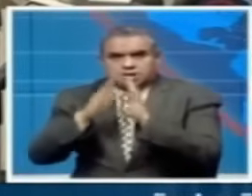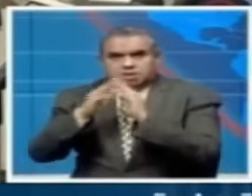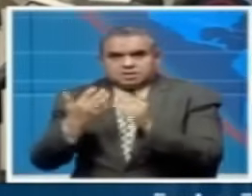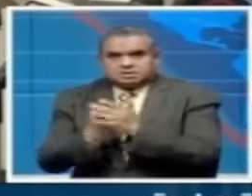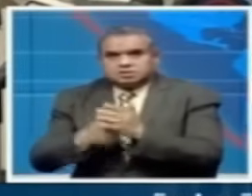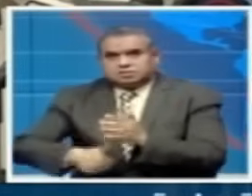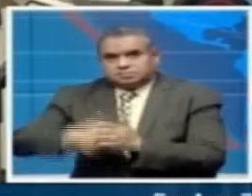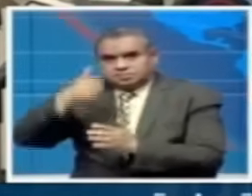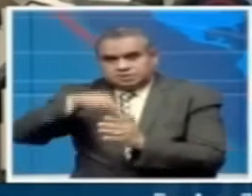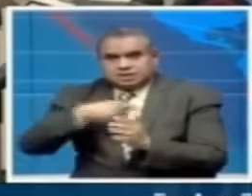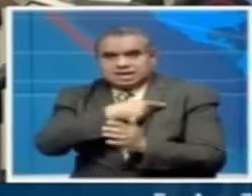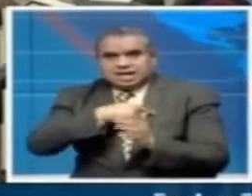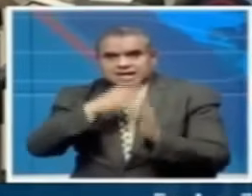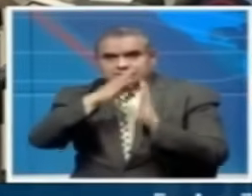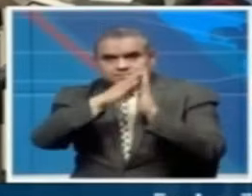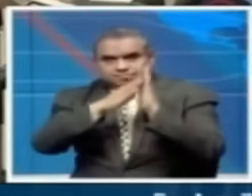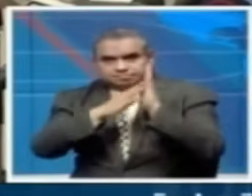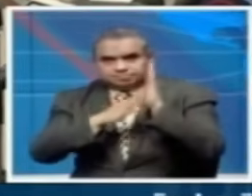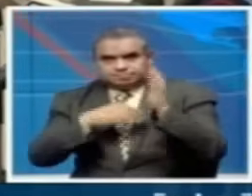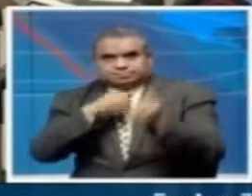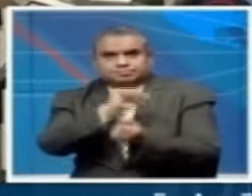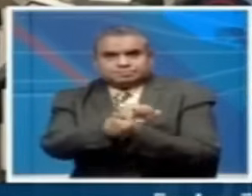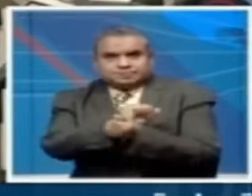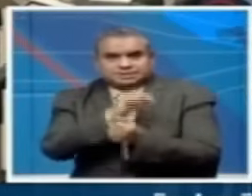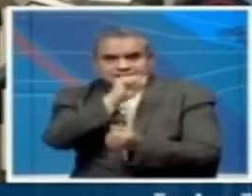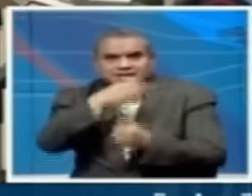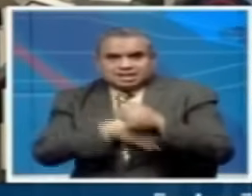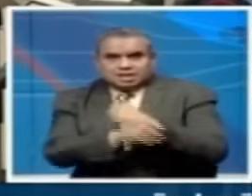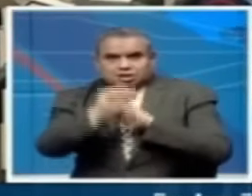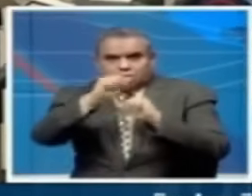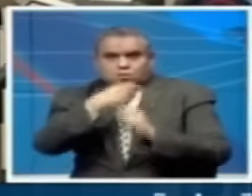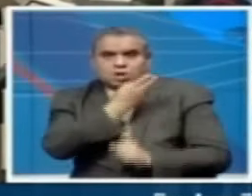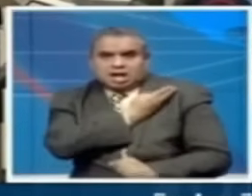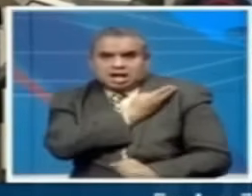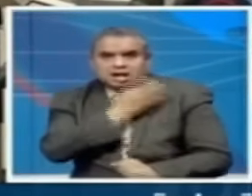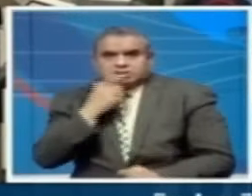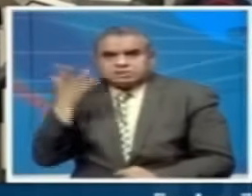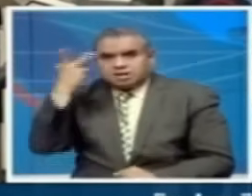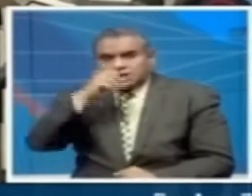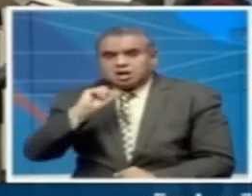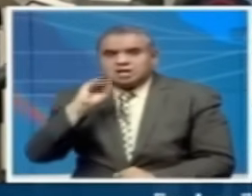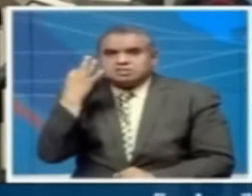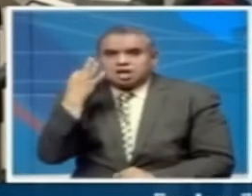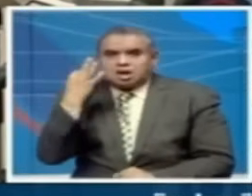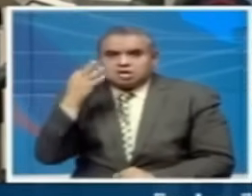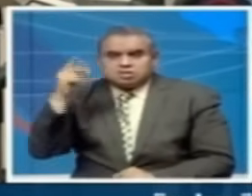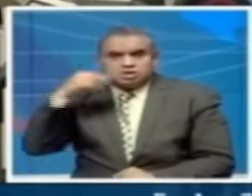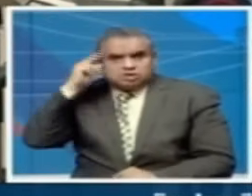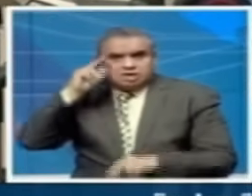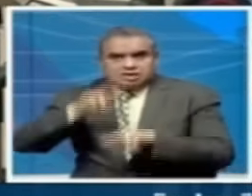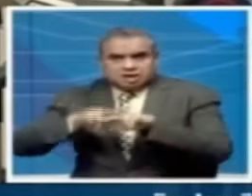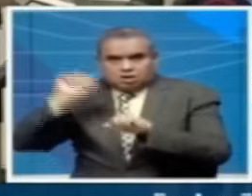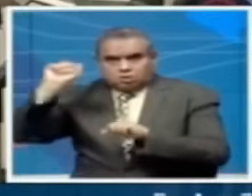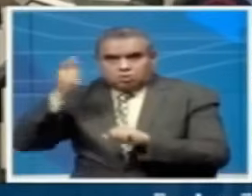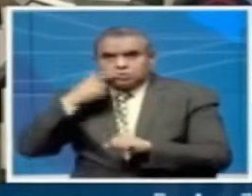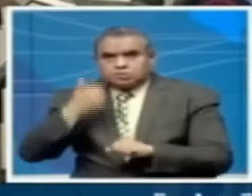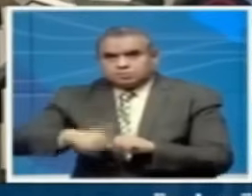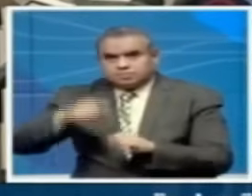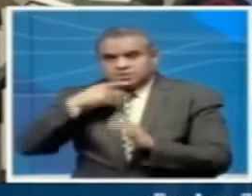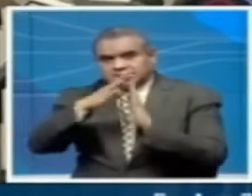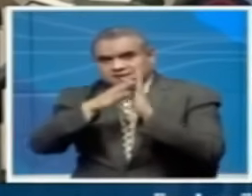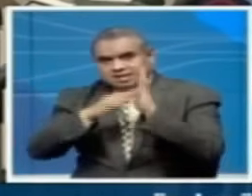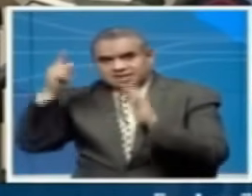أن مصر تسلمت اليوم قائمة المحتجزين بقطاع غزة وتضم 13 إسرائيليا، كما تسلمت